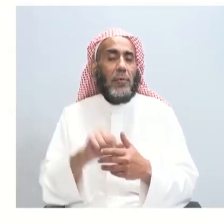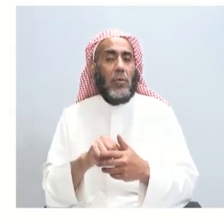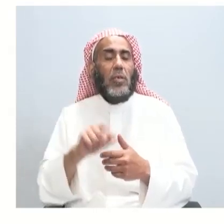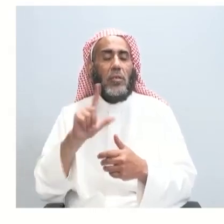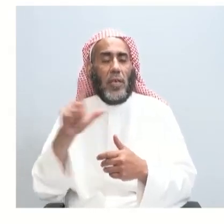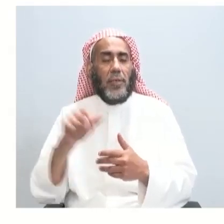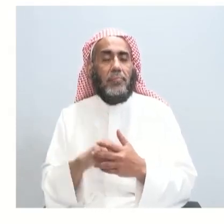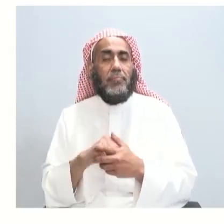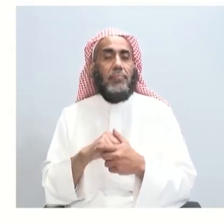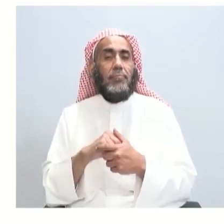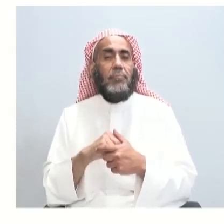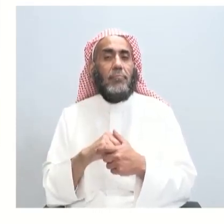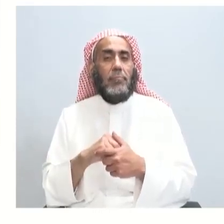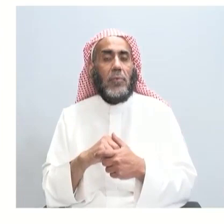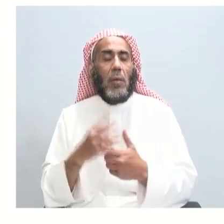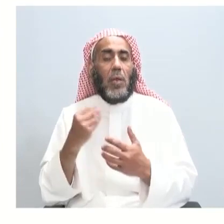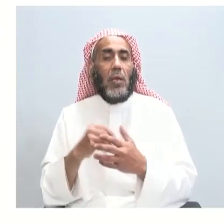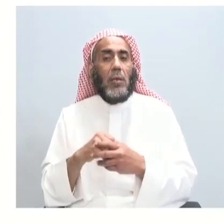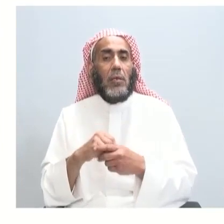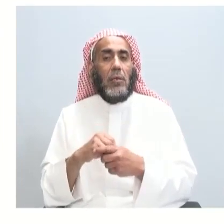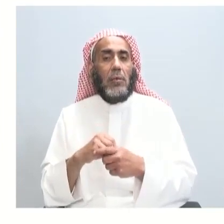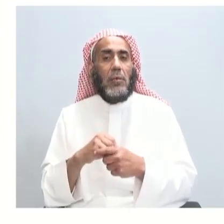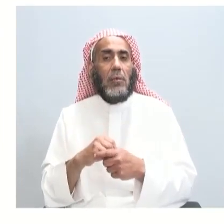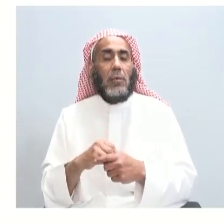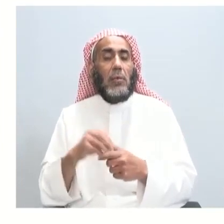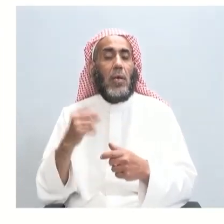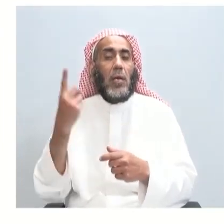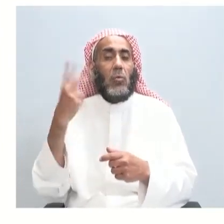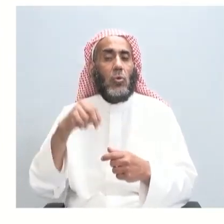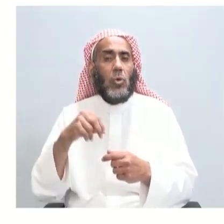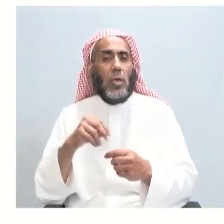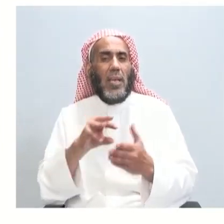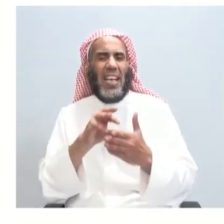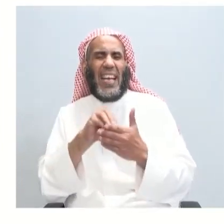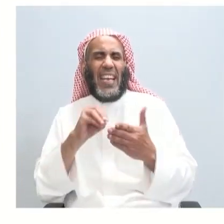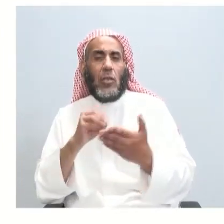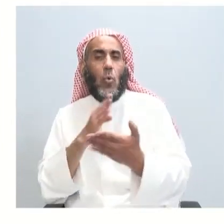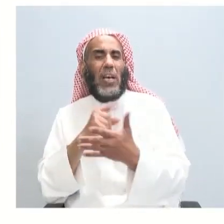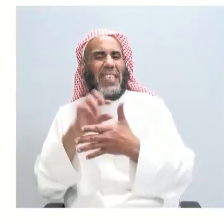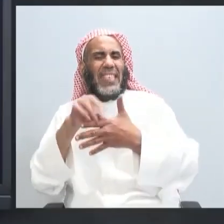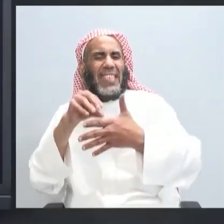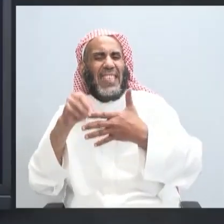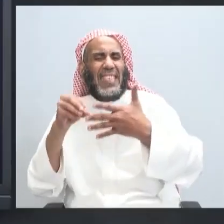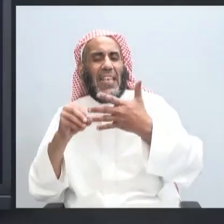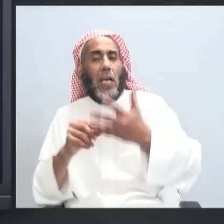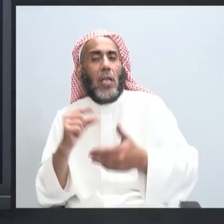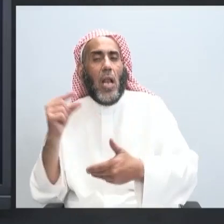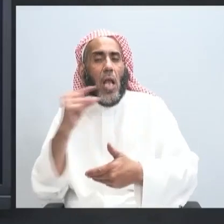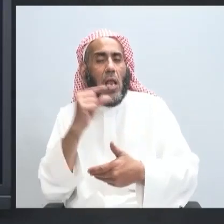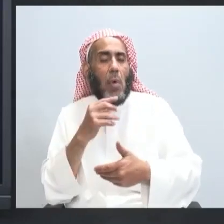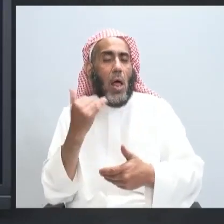هنا صحيح جميل الحدي النحت هو تجزئه الكلمه العربيه صحيح